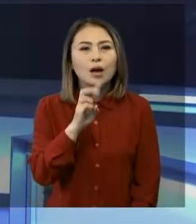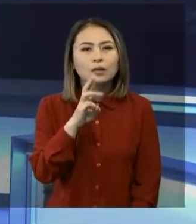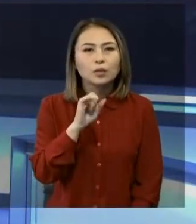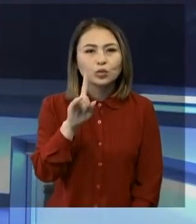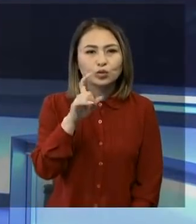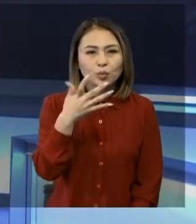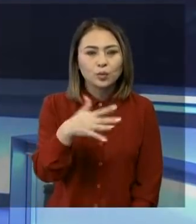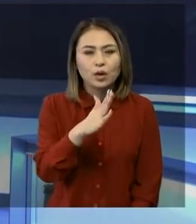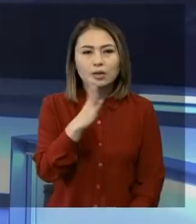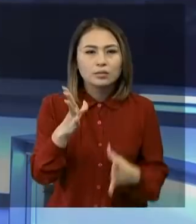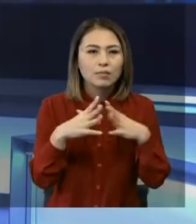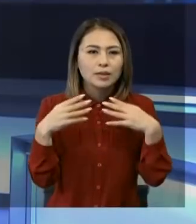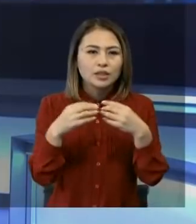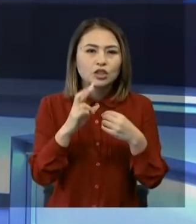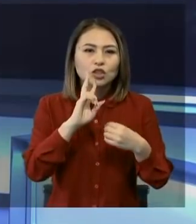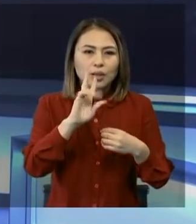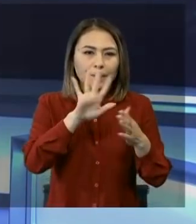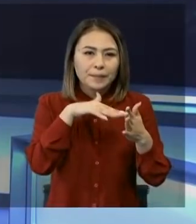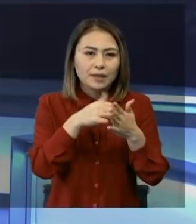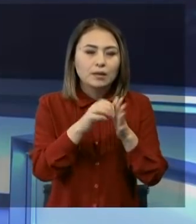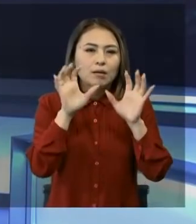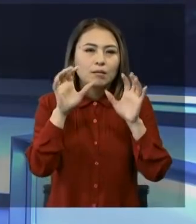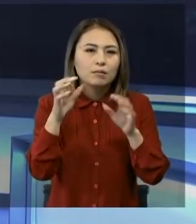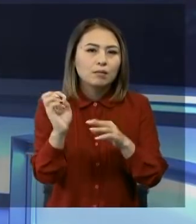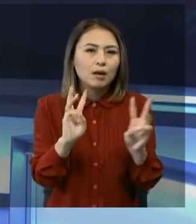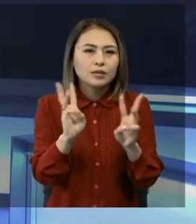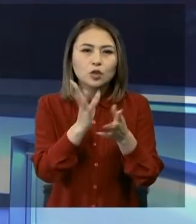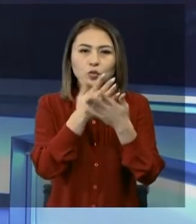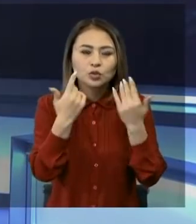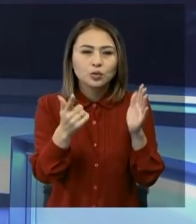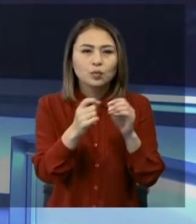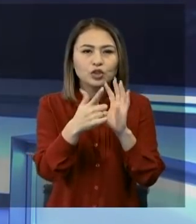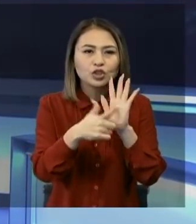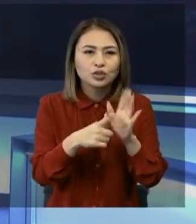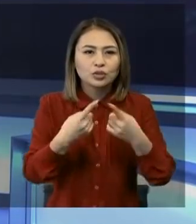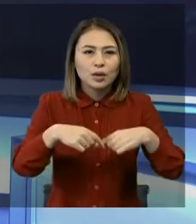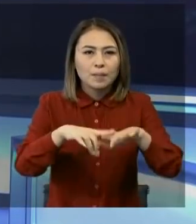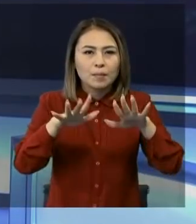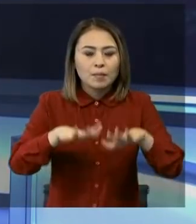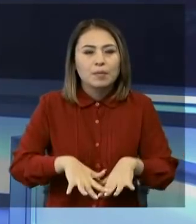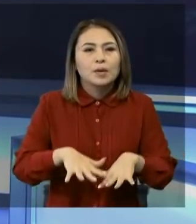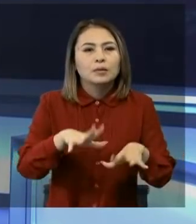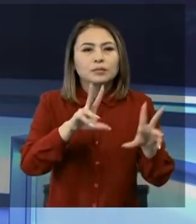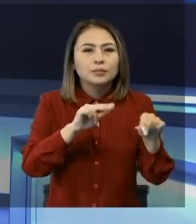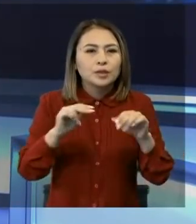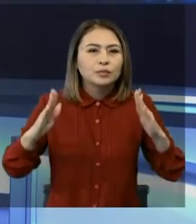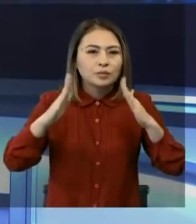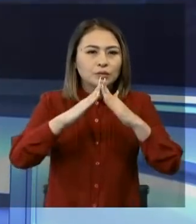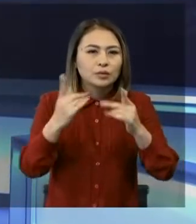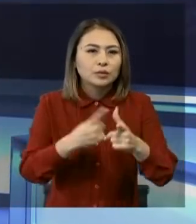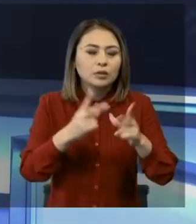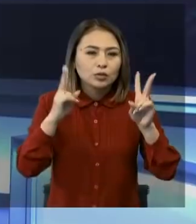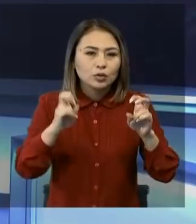Ақтауда 150-ден астам отбасы 2 жылдан бері газсыз отыр. 17-ші шағын аудандағы Бақыт мекені тұрғын үй кешенінің